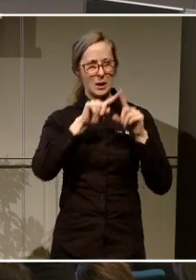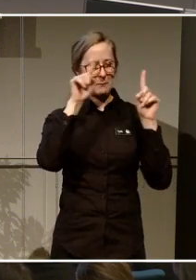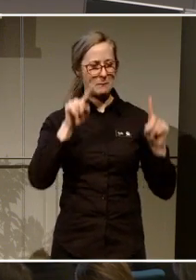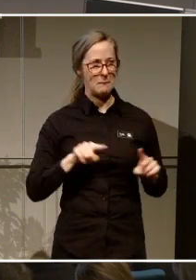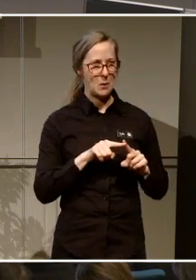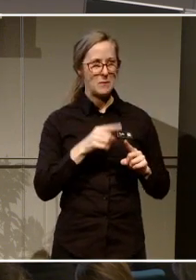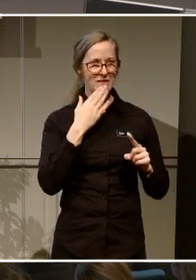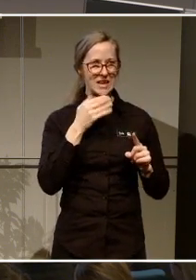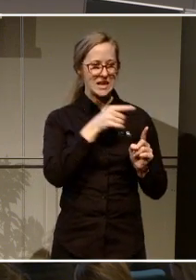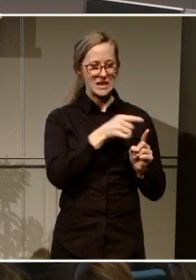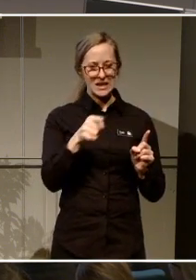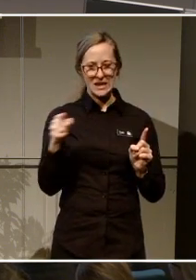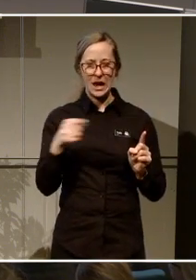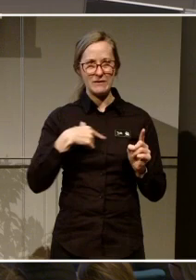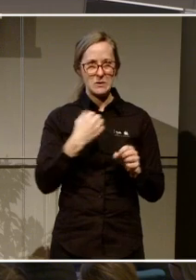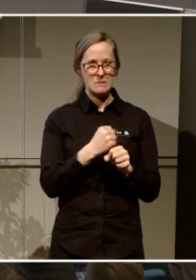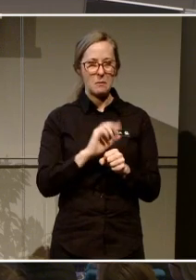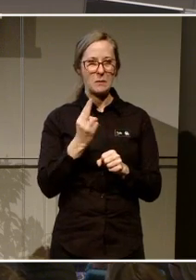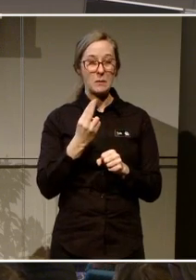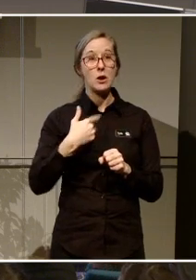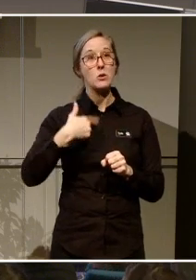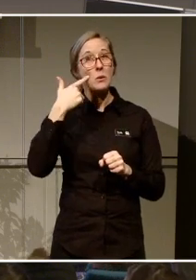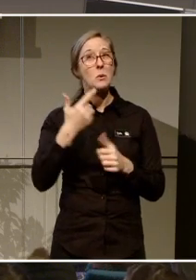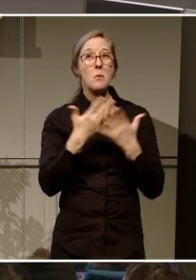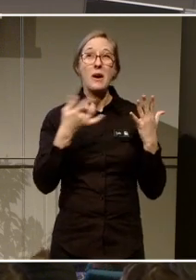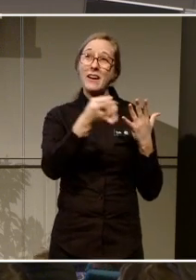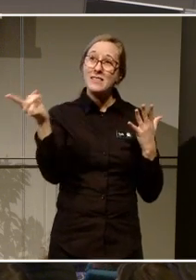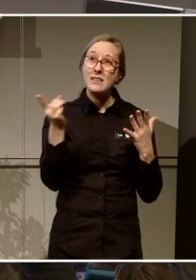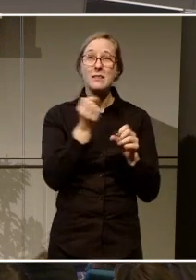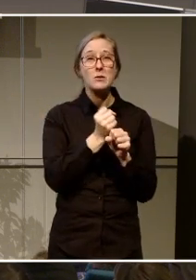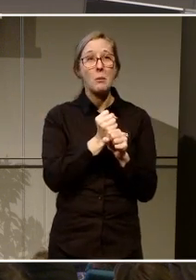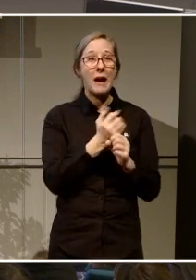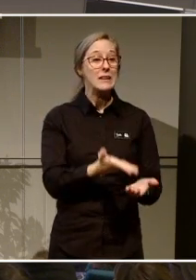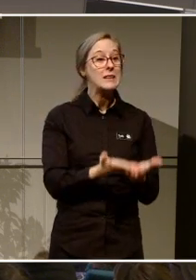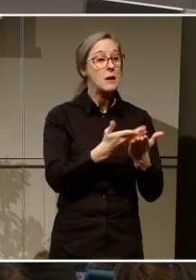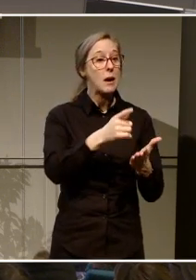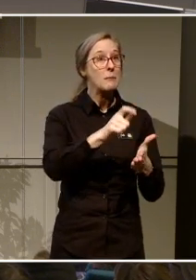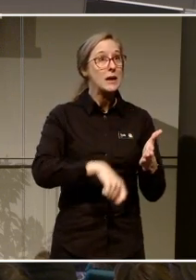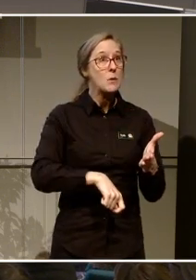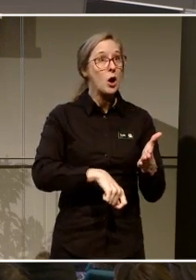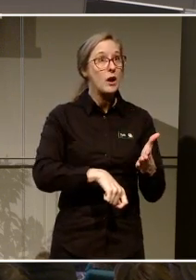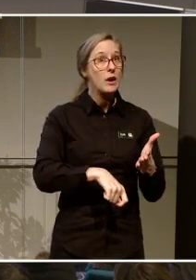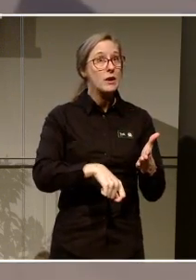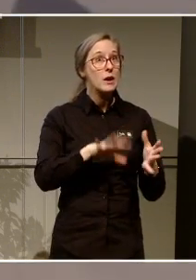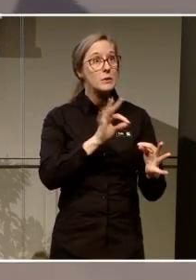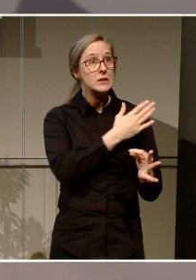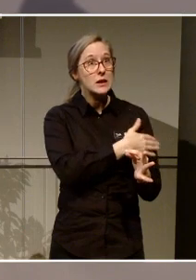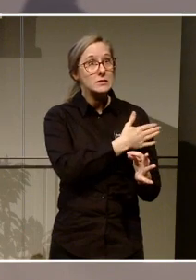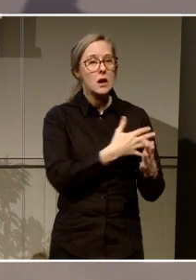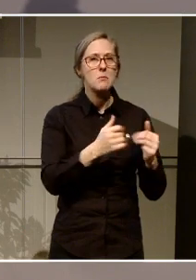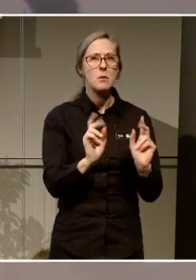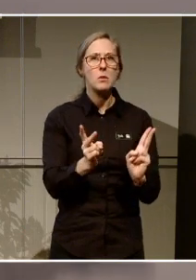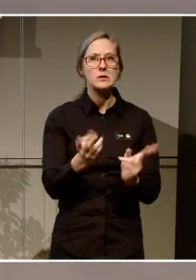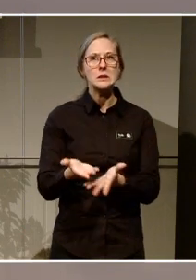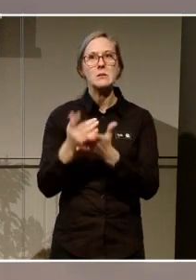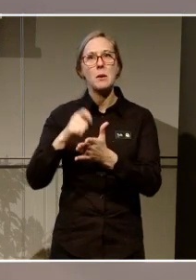nu? För jag tror att många av er jobbar både med att hjälpa medborgare med tjänster, men också att hjälpa medborgare att påverka